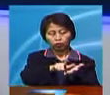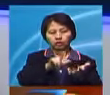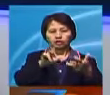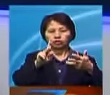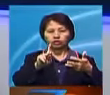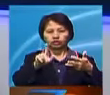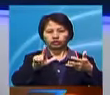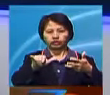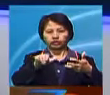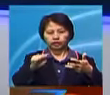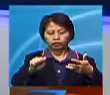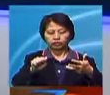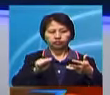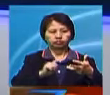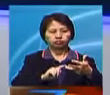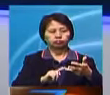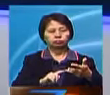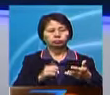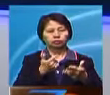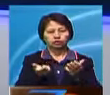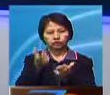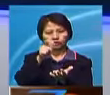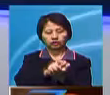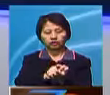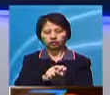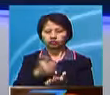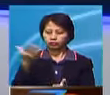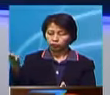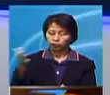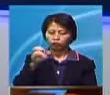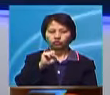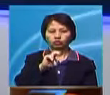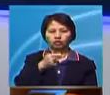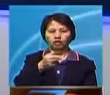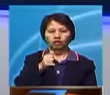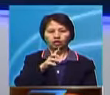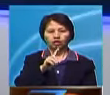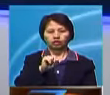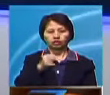antarabangsa Kuala Lumpur, KLIA. Laporan wartawan Syuhada Hashim.